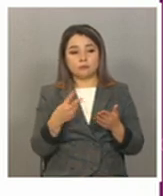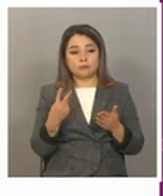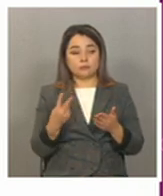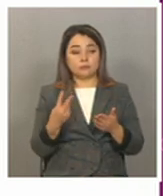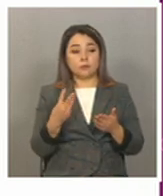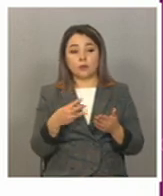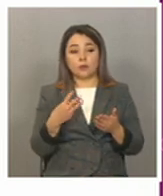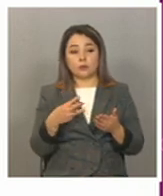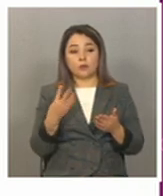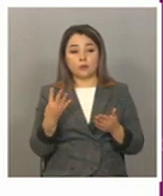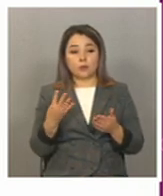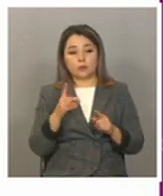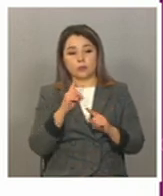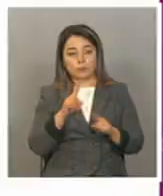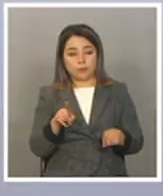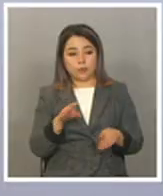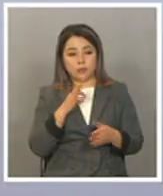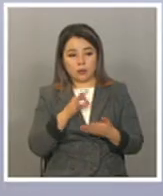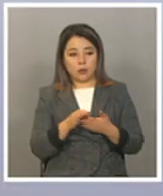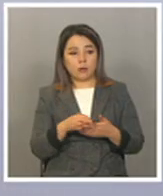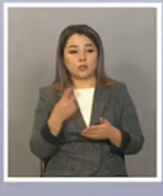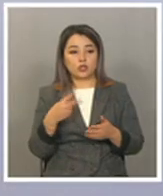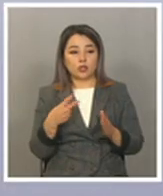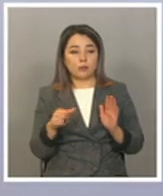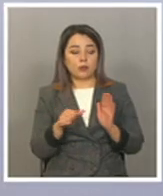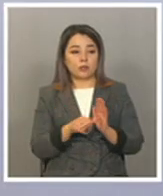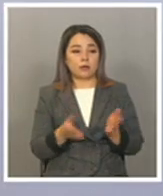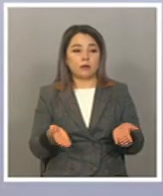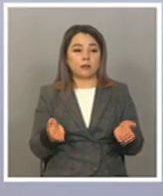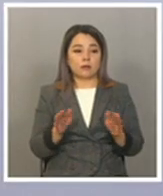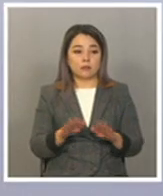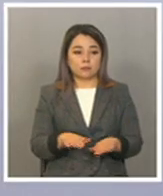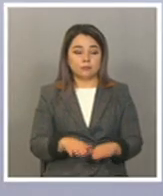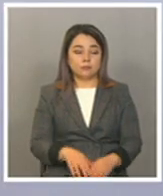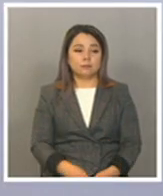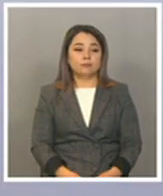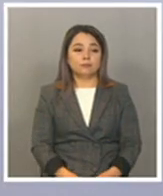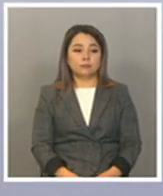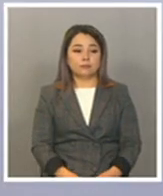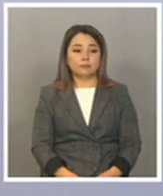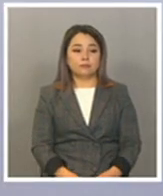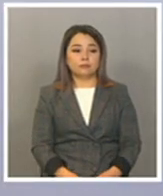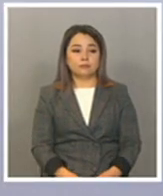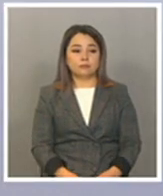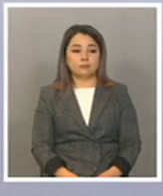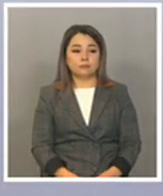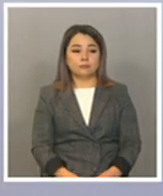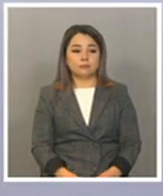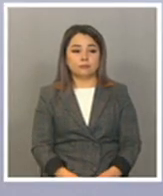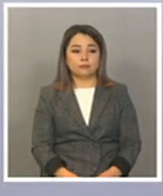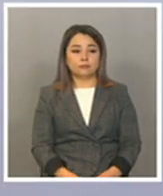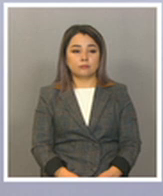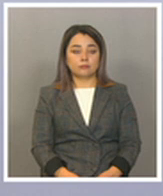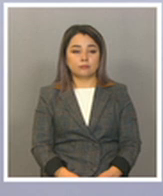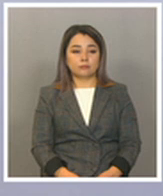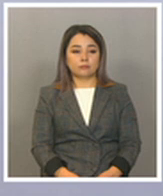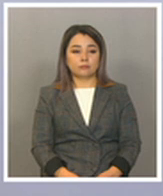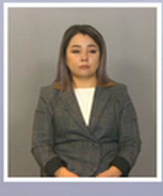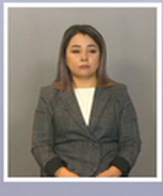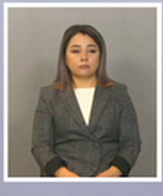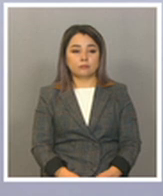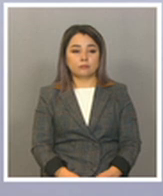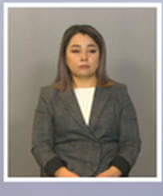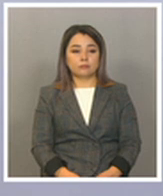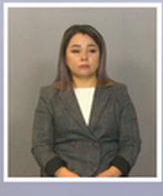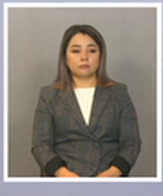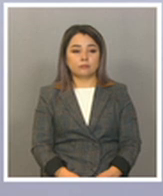есеп шартын қанағаттандырмайды. Олай болса, 26-ны арғарай есеп жауабына алып барып тексерейік.